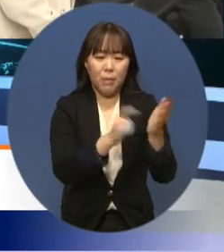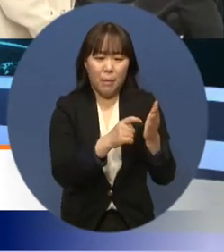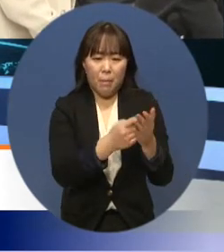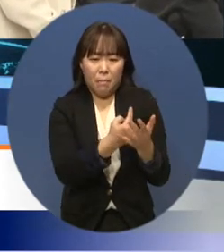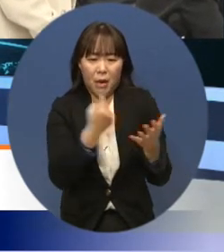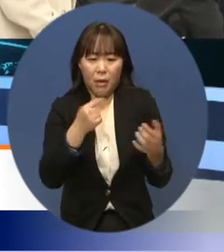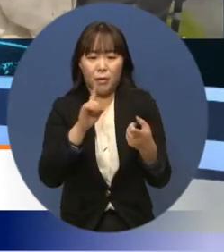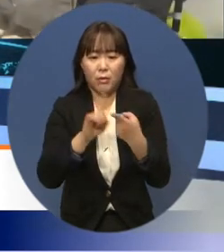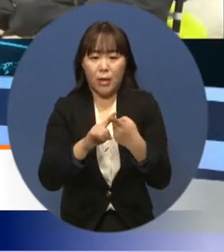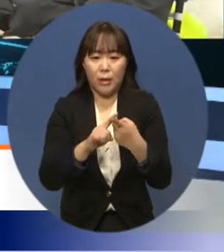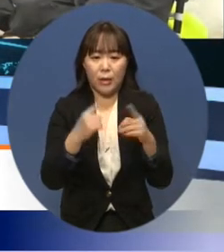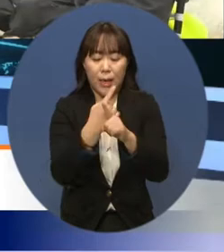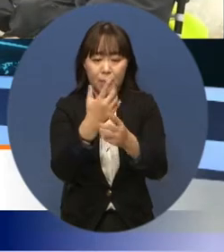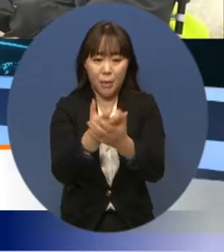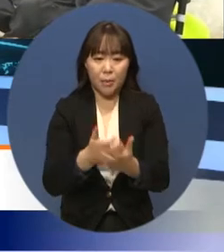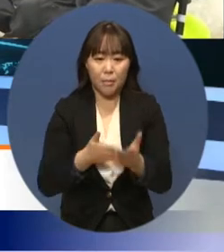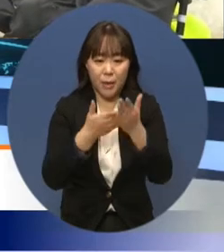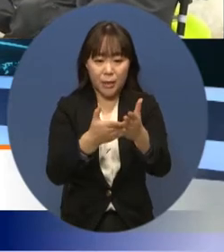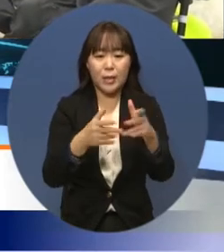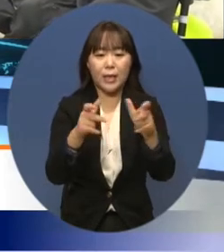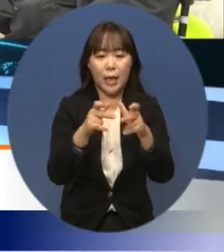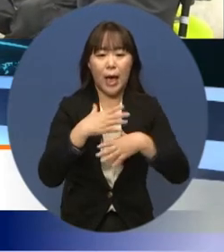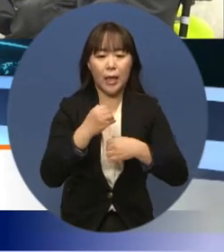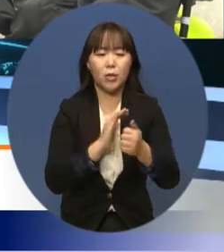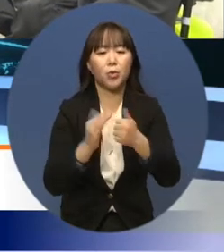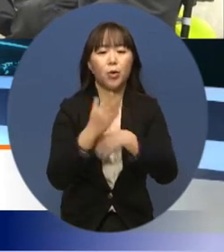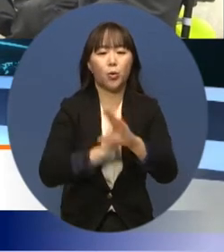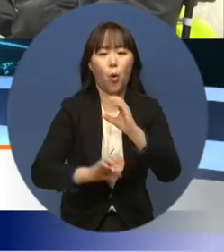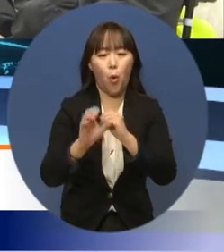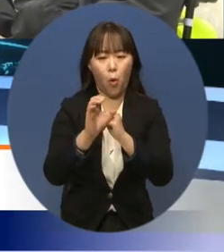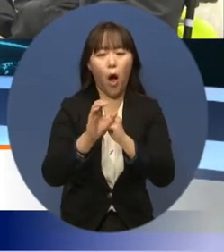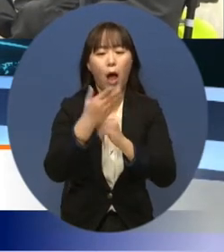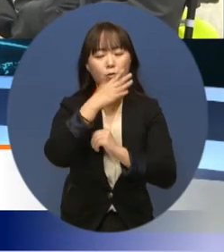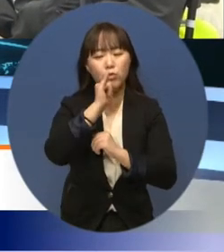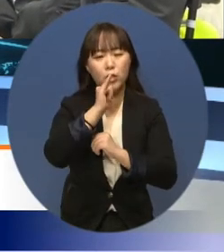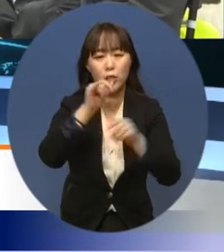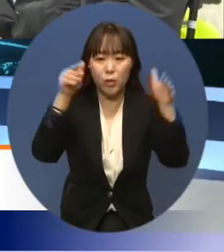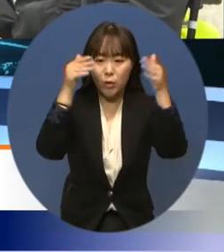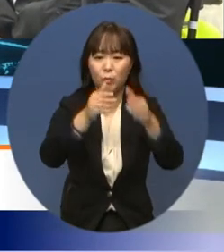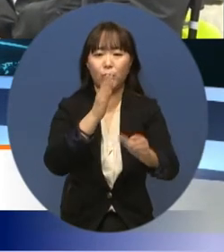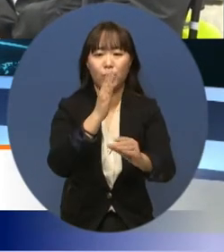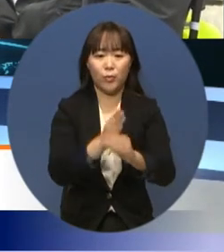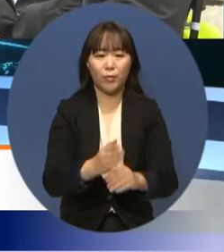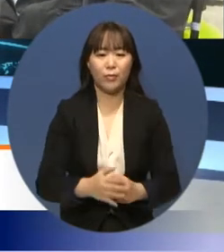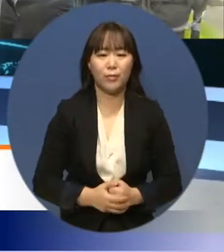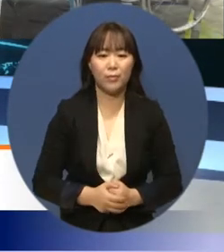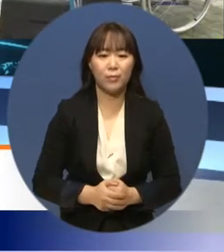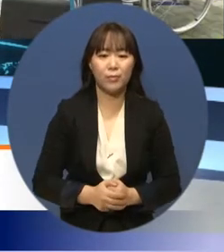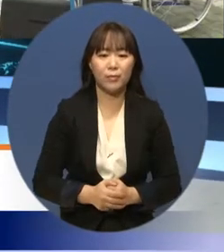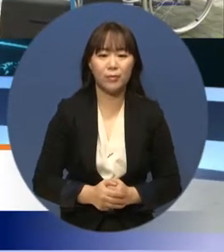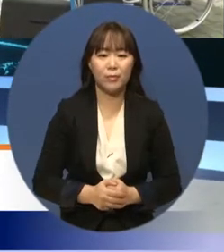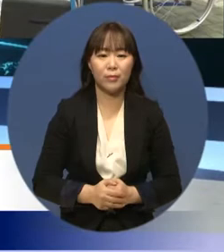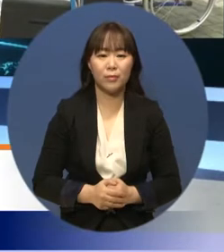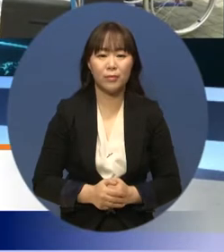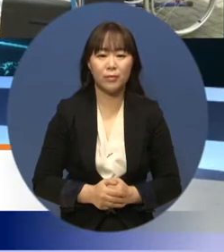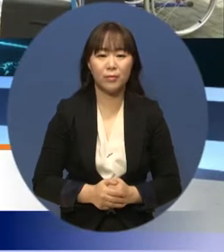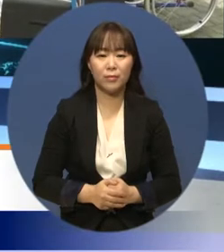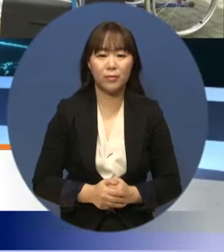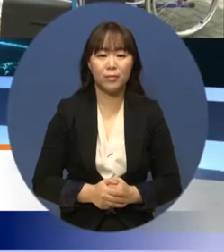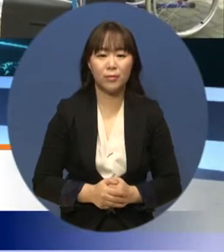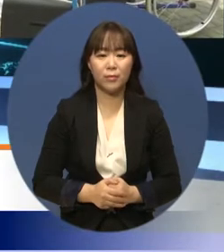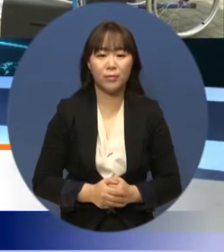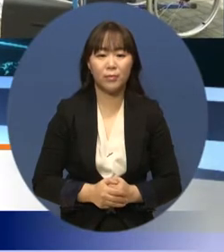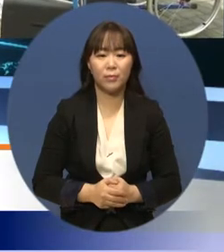대한 개정안이 발의돼 장애인 당사자의 안전이 더욱 보장받을 수 있을지 관심이 주목됩니다. 보도에